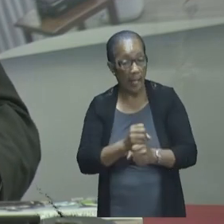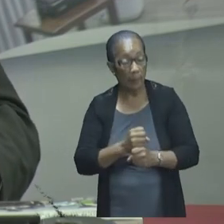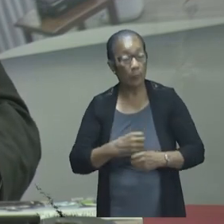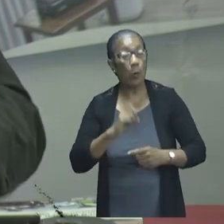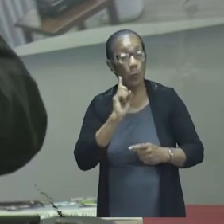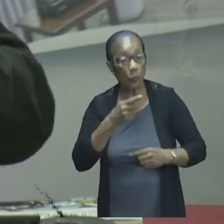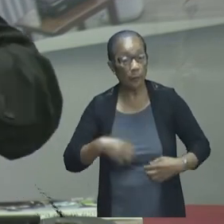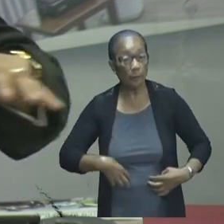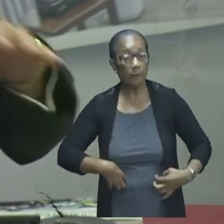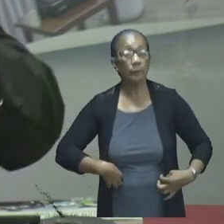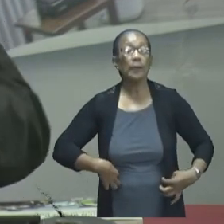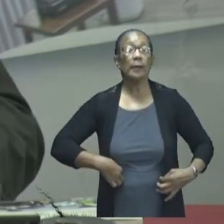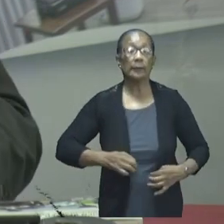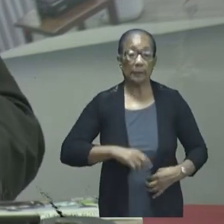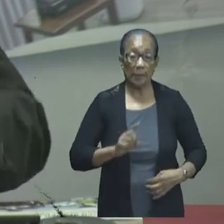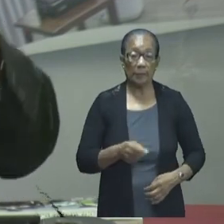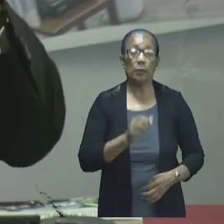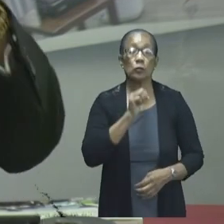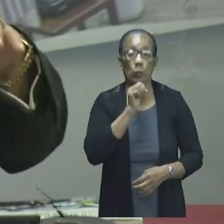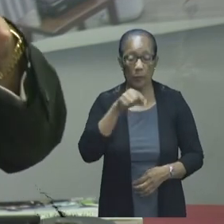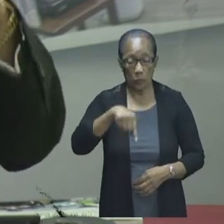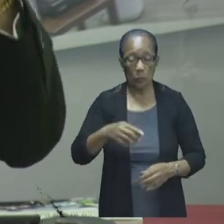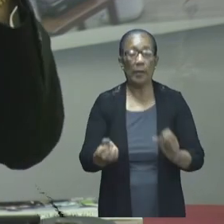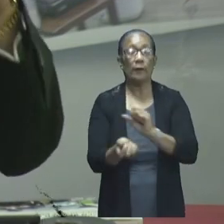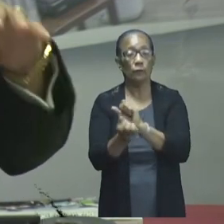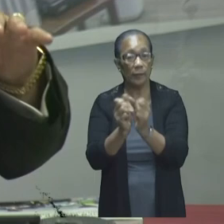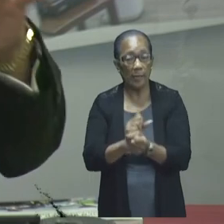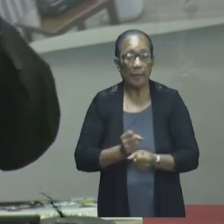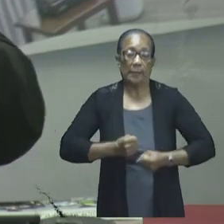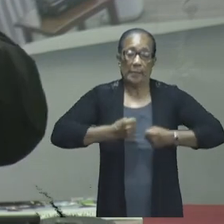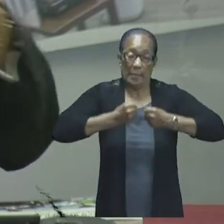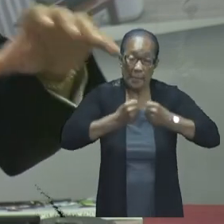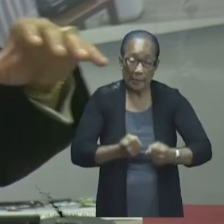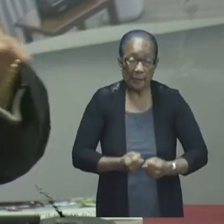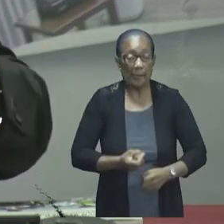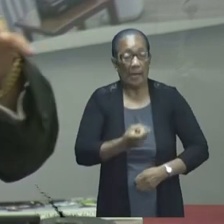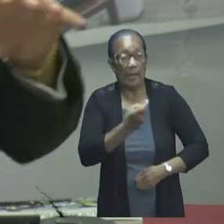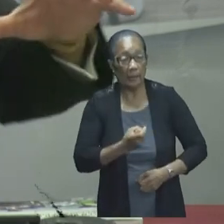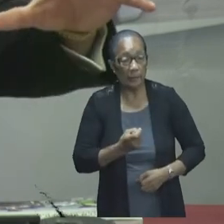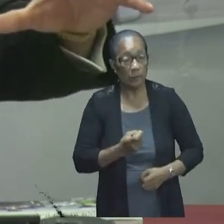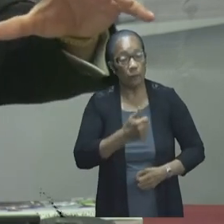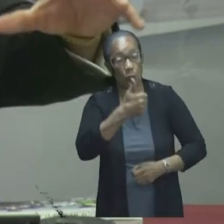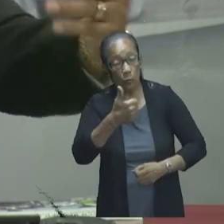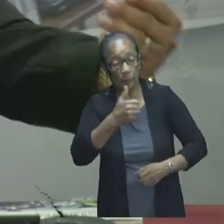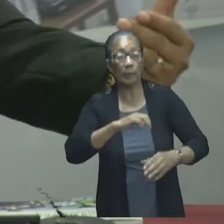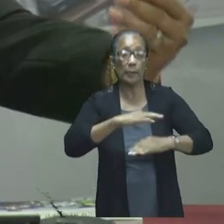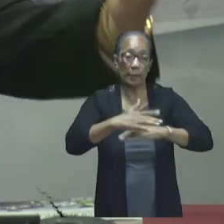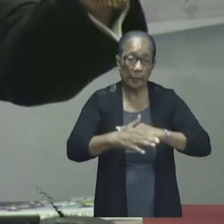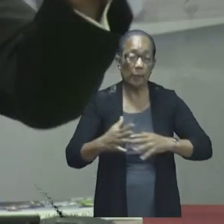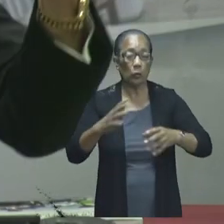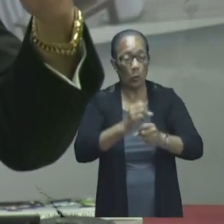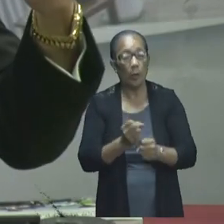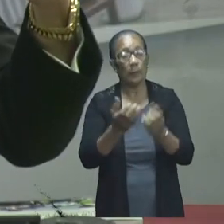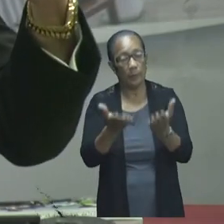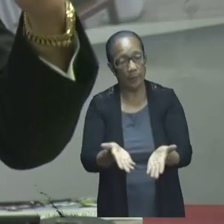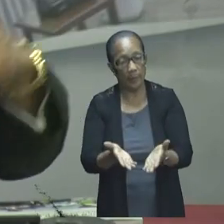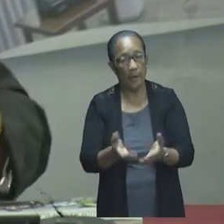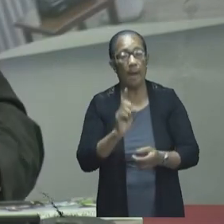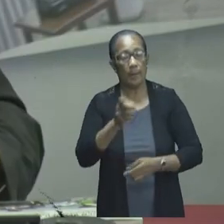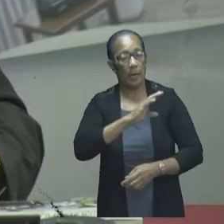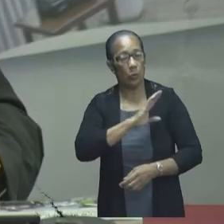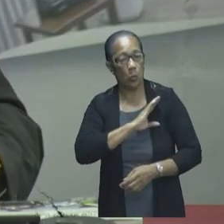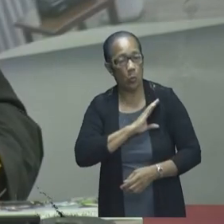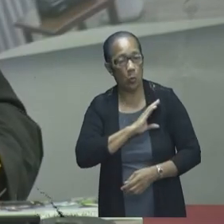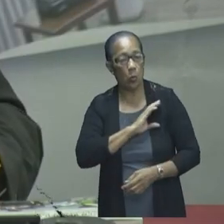en dat is wat nu gaat veranderen intentie voor agressie van gehoor die net nu hulp te laten komen ook zorgdragen